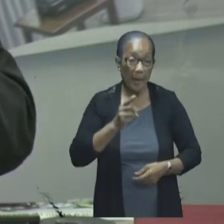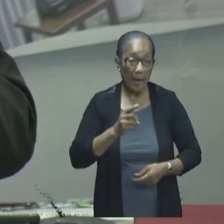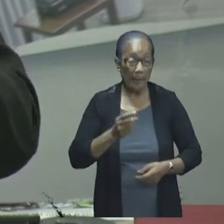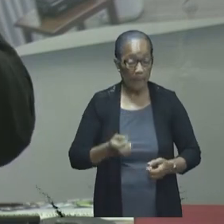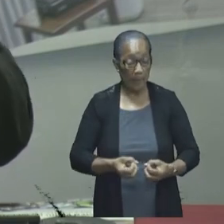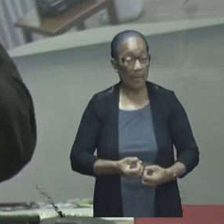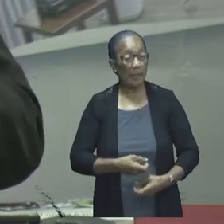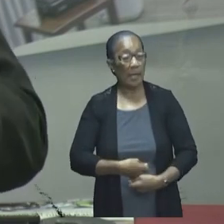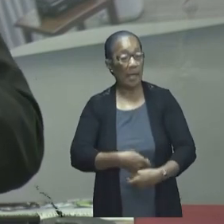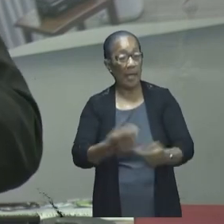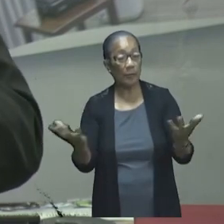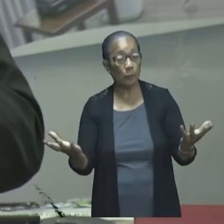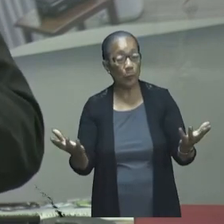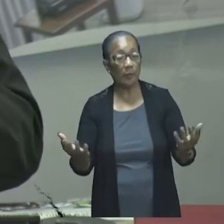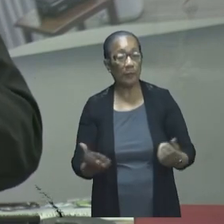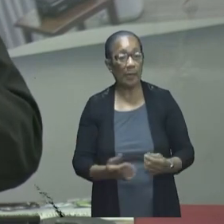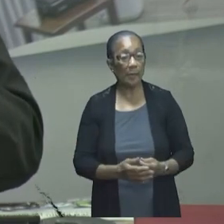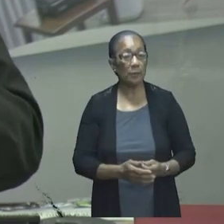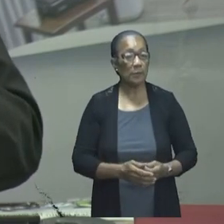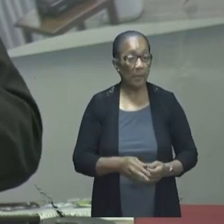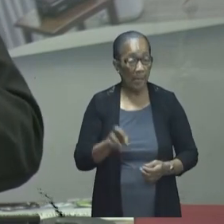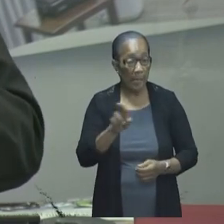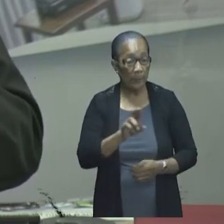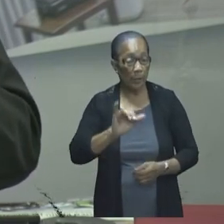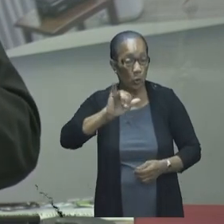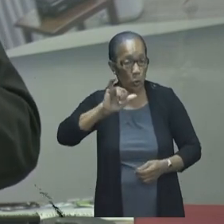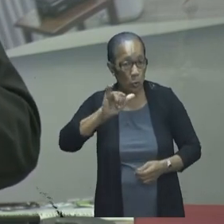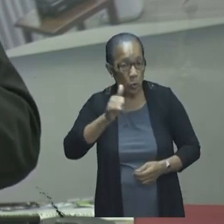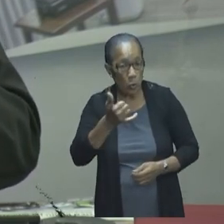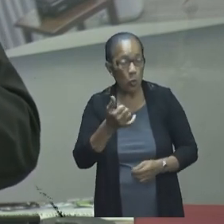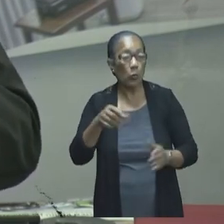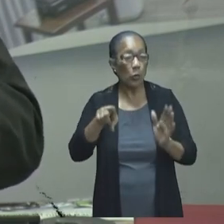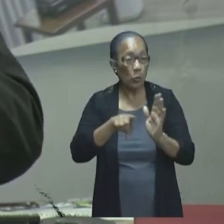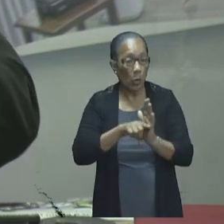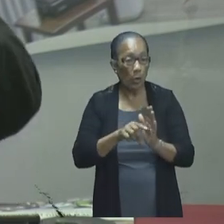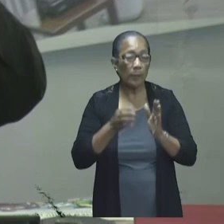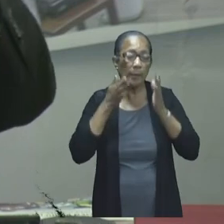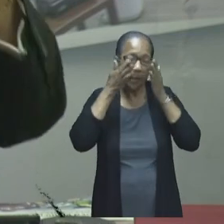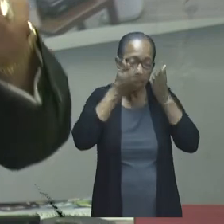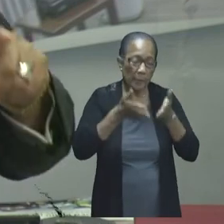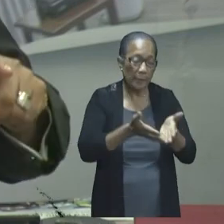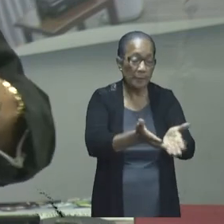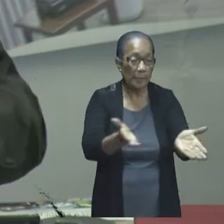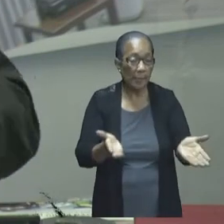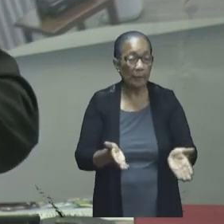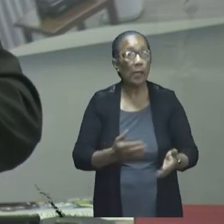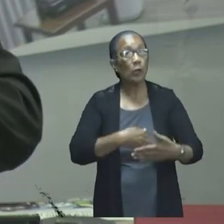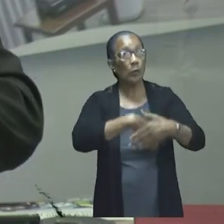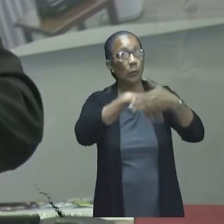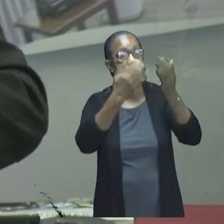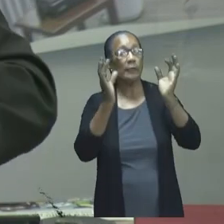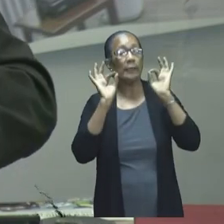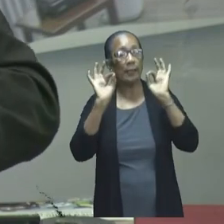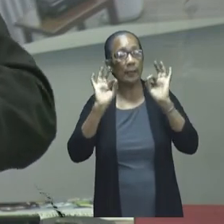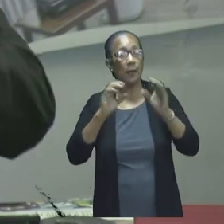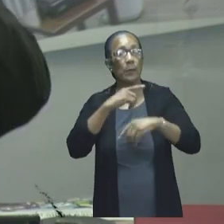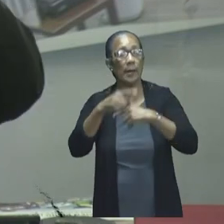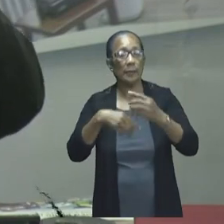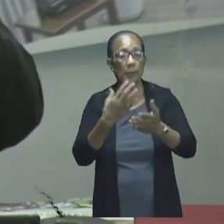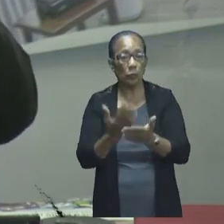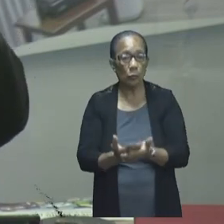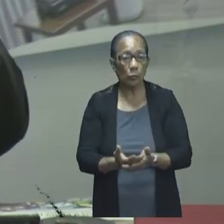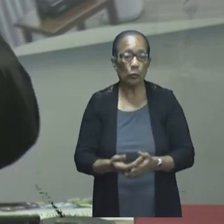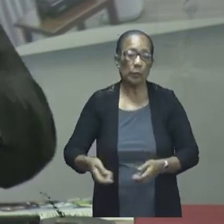beregenen moeten houden met de nieuwe normen en inzichten die er zijn dat dit op een milieuvriendelijke wijze doet en dat die inkomsten